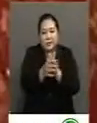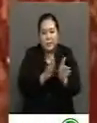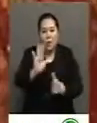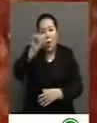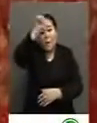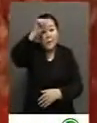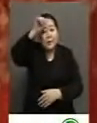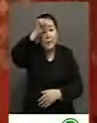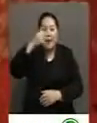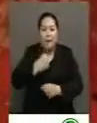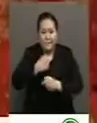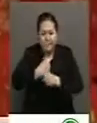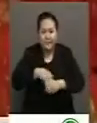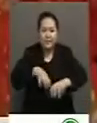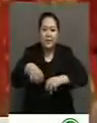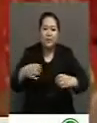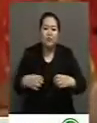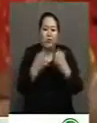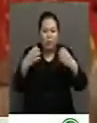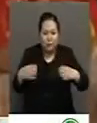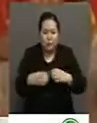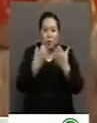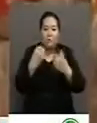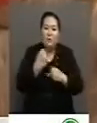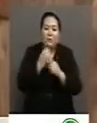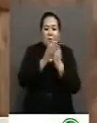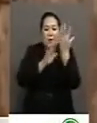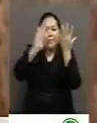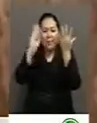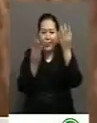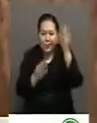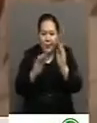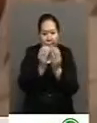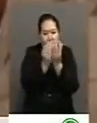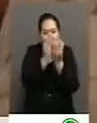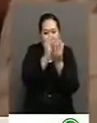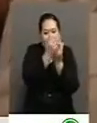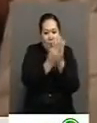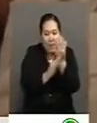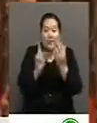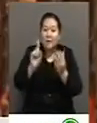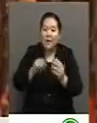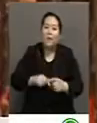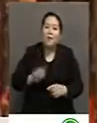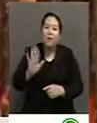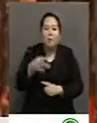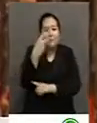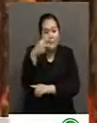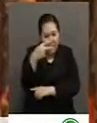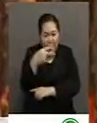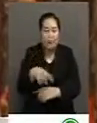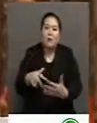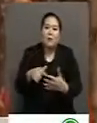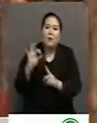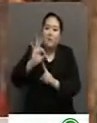าสุดมีการจัดขึ้นเพื่อเฉลิมฉลองการเข้าสู่ฤดูใบไม้ผลิทั้งในเนปาลปากีสถานแล้วก็อินเดียค่ะที่ปากีส